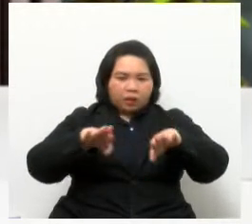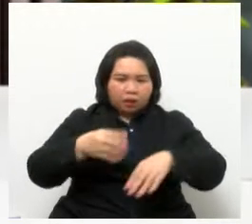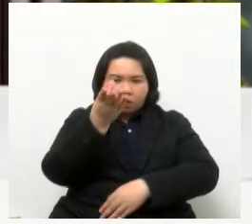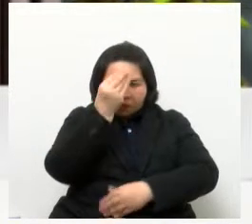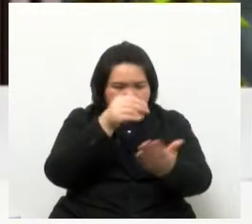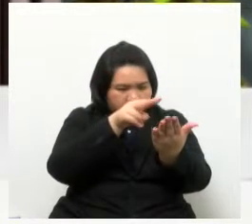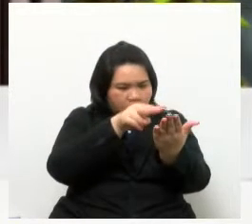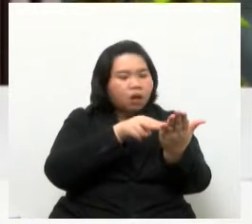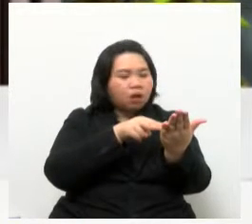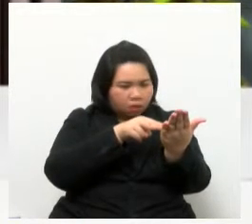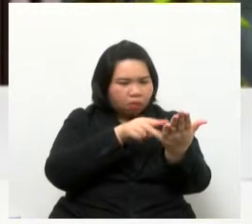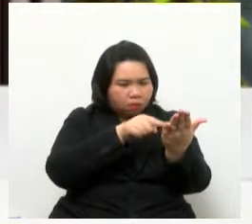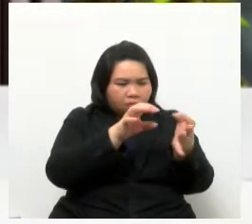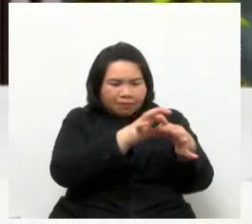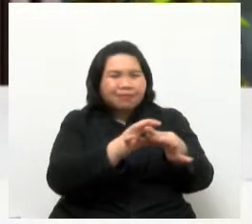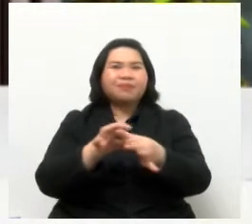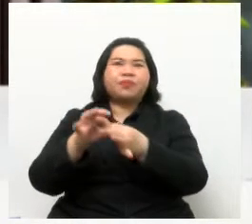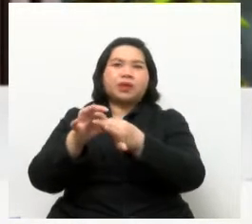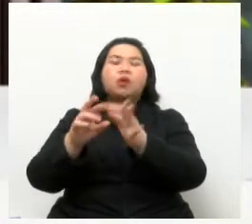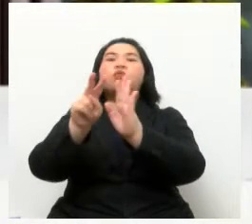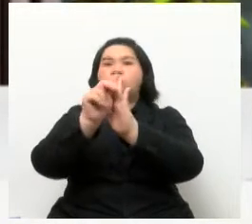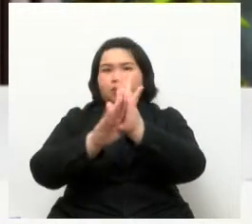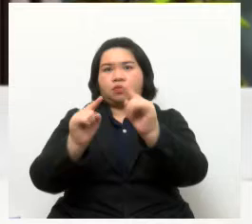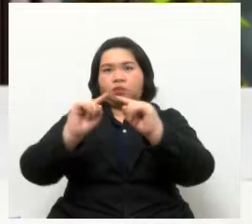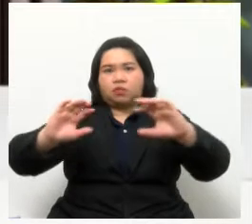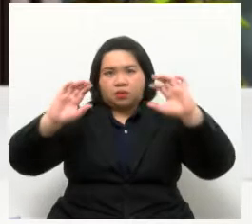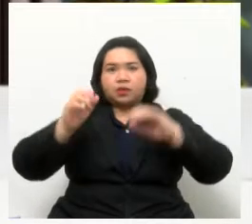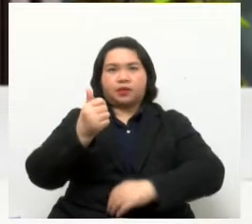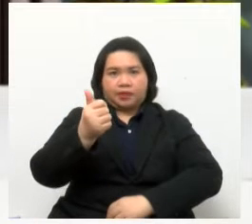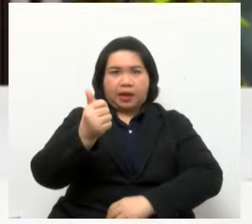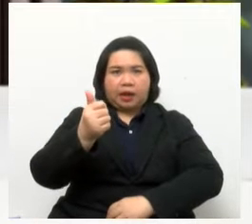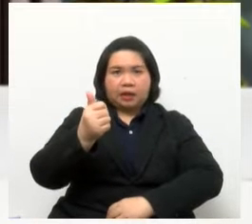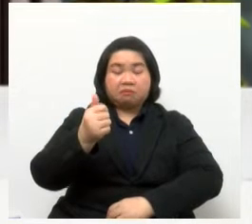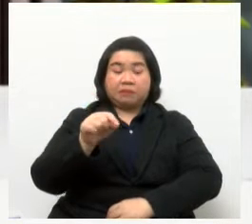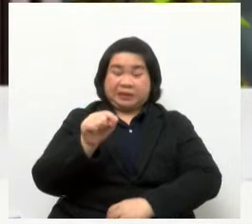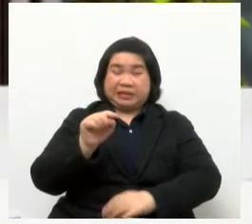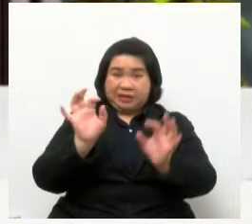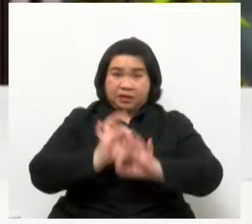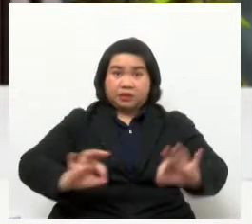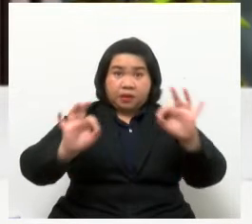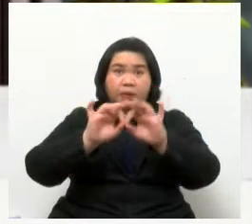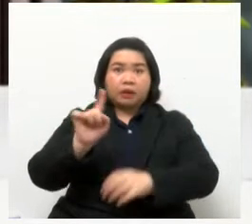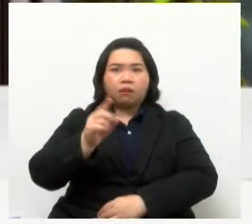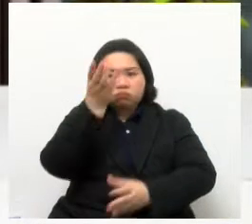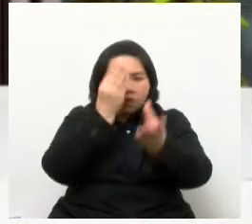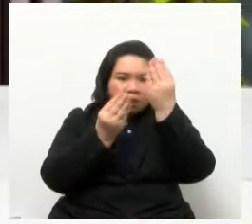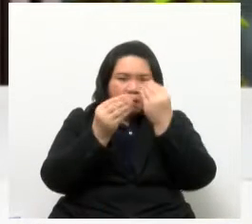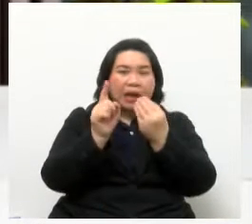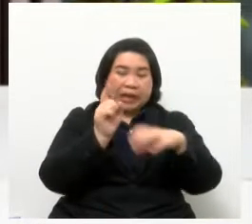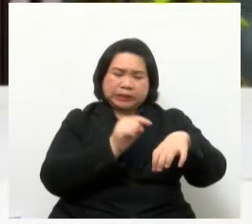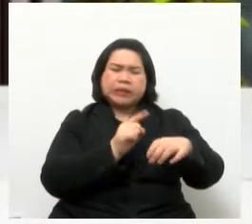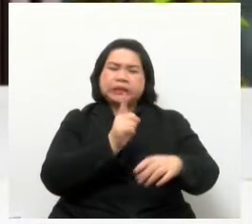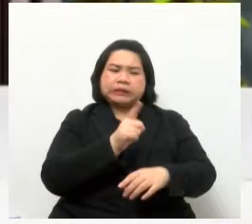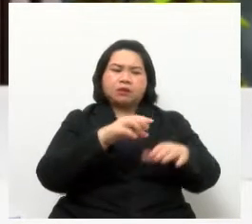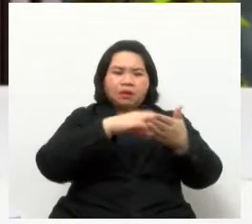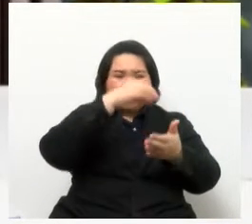โดยที่สอดคล้องกับนโยบายของรัฐบาลและสิ่งเหล่านี้เป็นการเรียนรู้ที่ต่อยอดจาก Active Learning